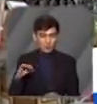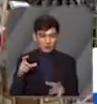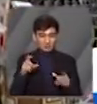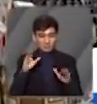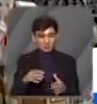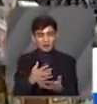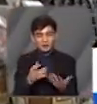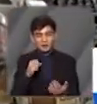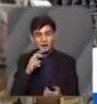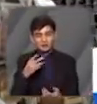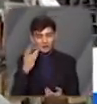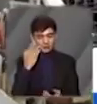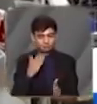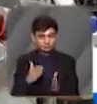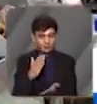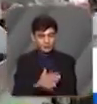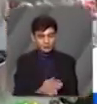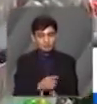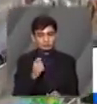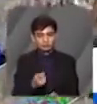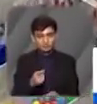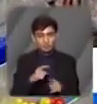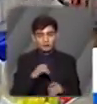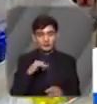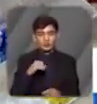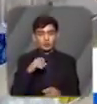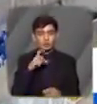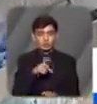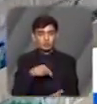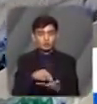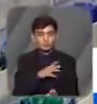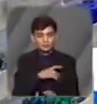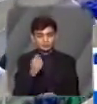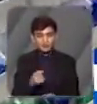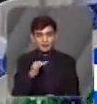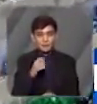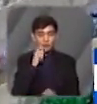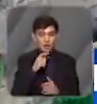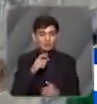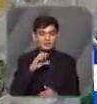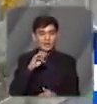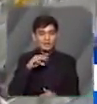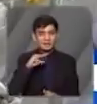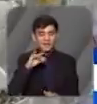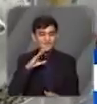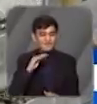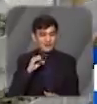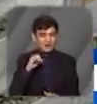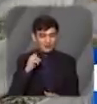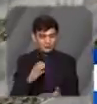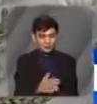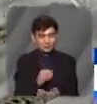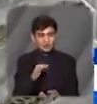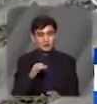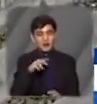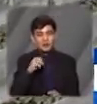байқаулар мен түрлі акциялар жиі өткізіліп тұрады. Сатып алушылар үшін жеңілдіктер мен сыйлық сертификаттар да қарастырылған. Леонардоға шабыттану